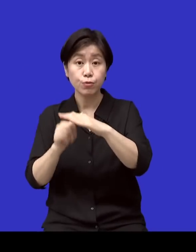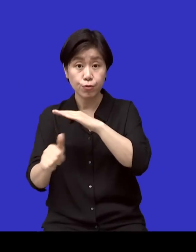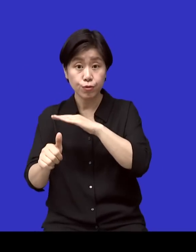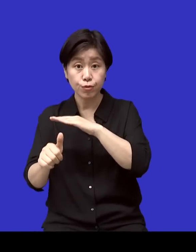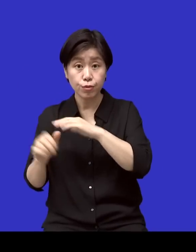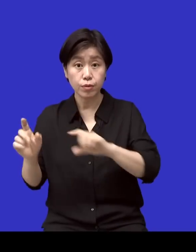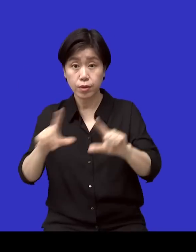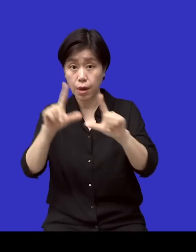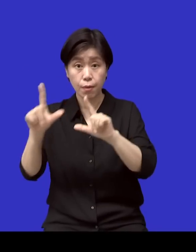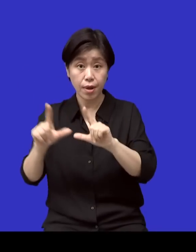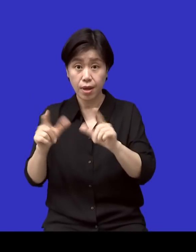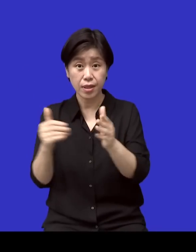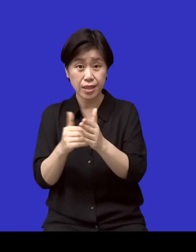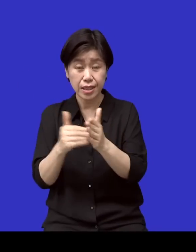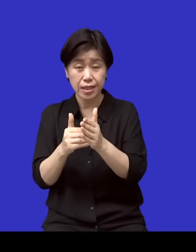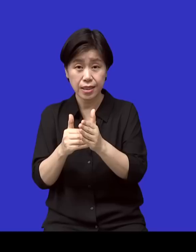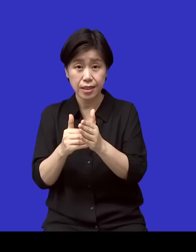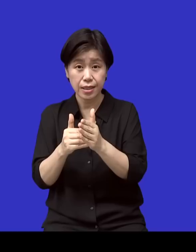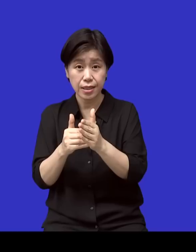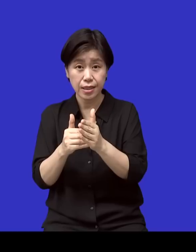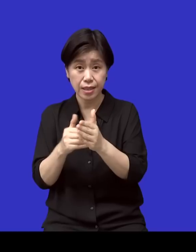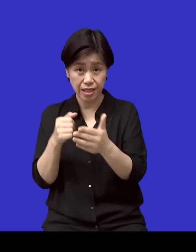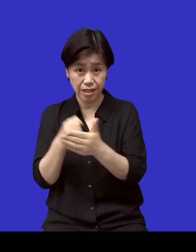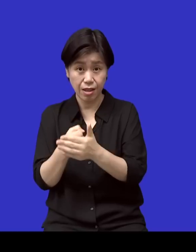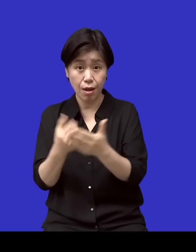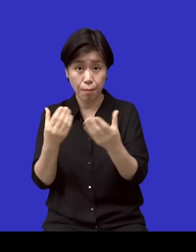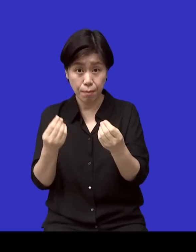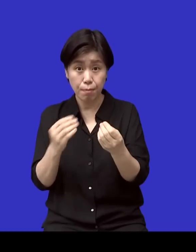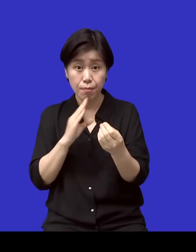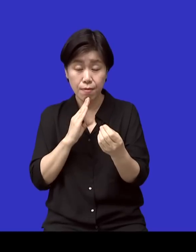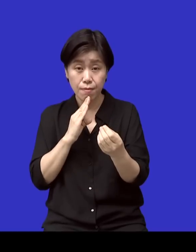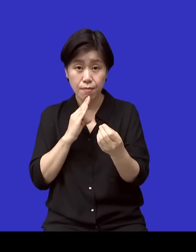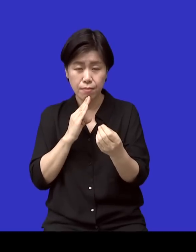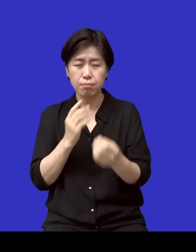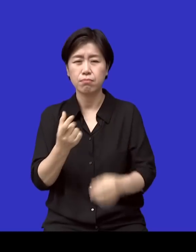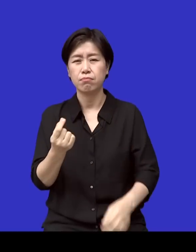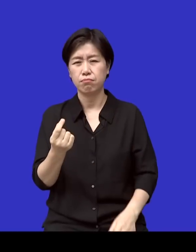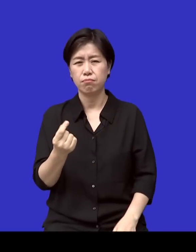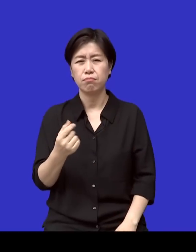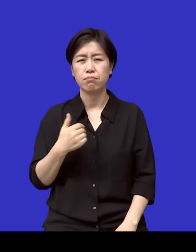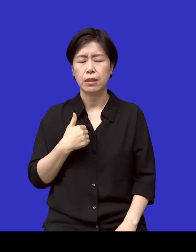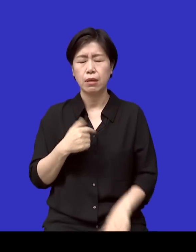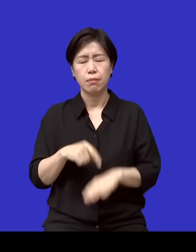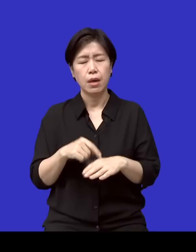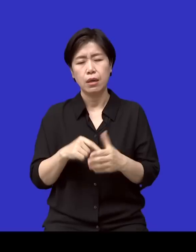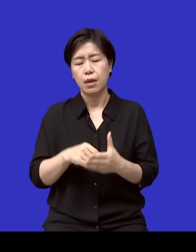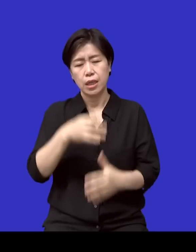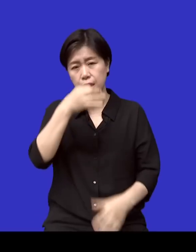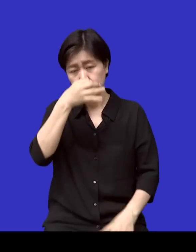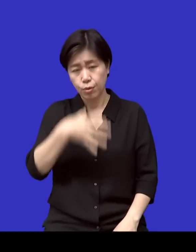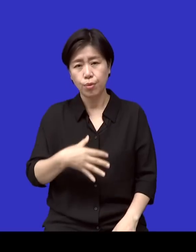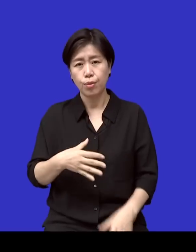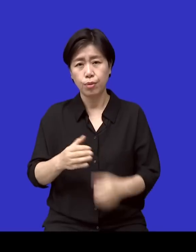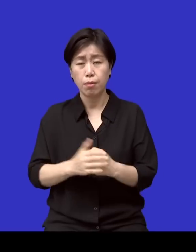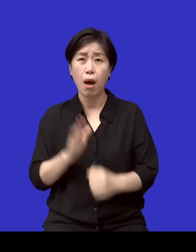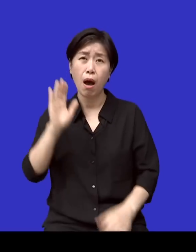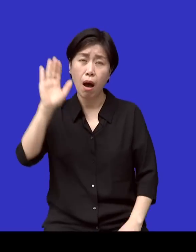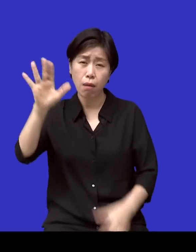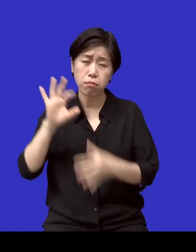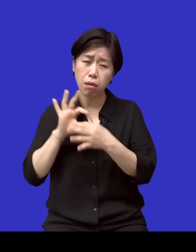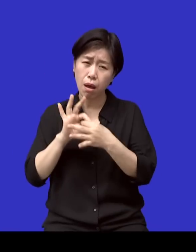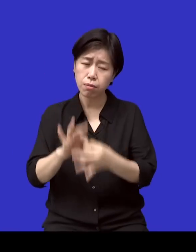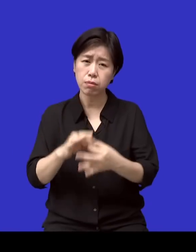내가 너무 심적으로 마음적으로 힘들었어가지고 네. 내가 더 이상 이렇게 내가